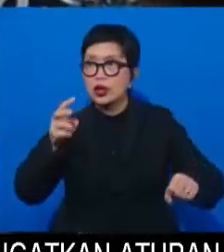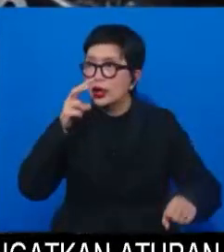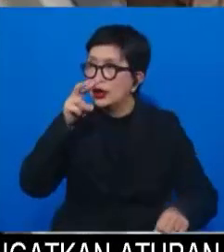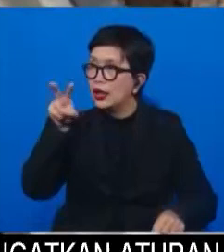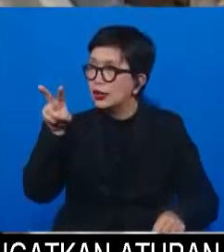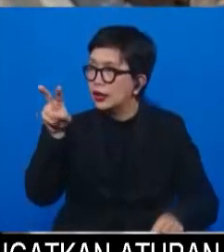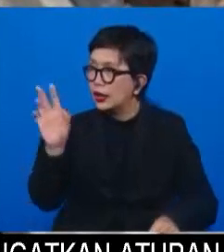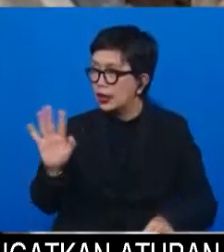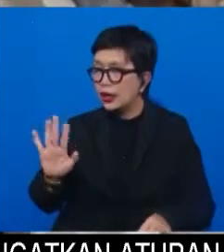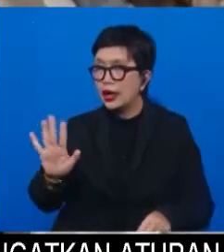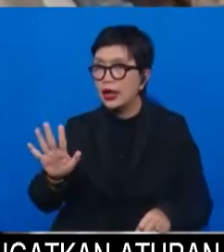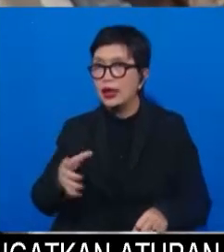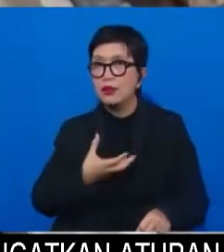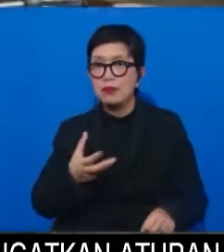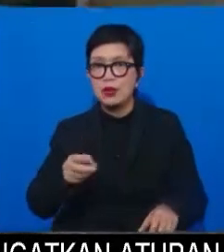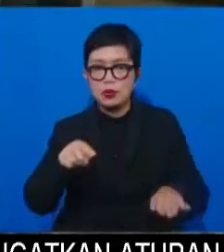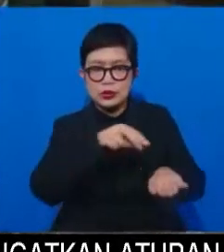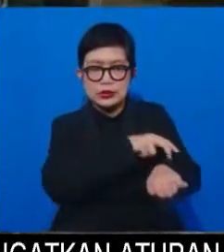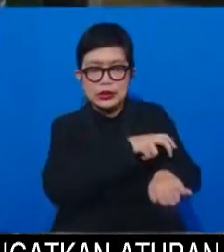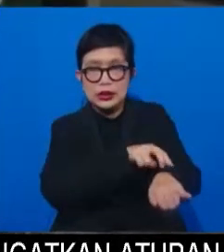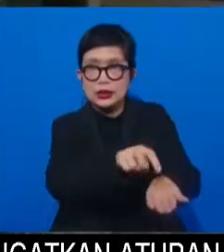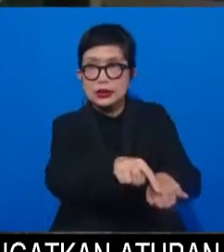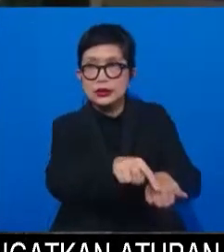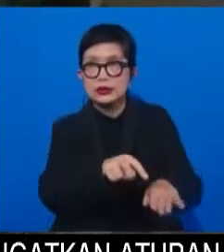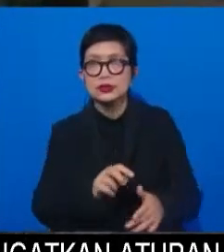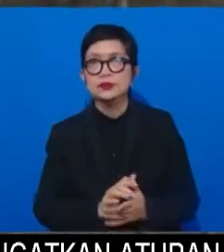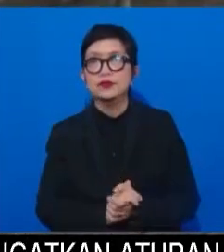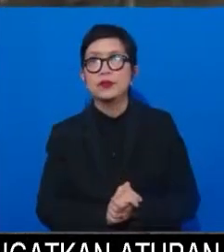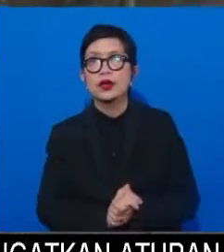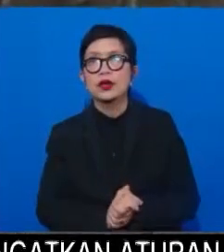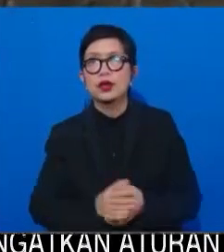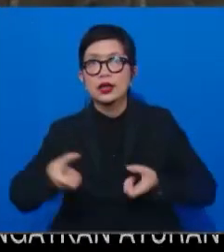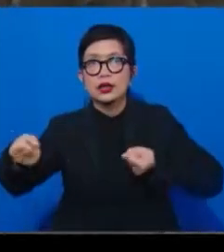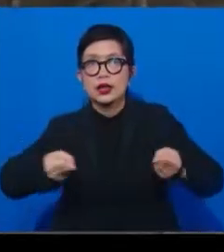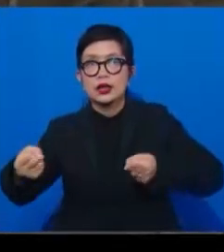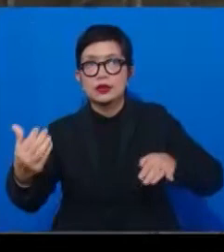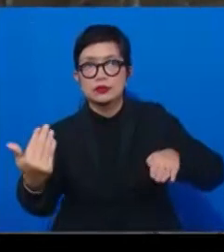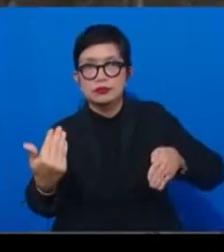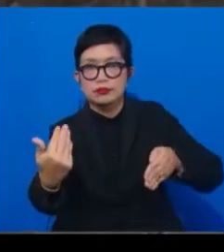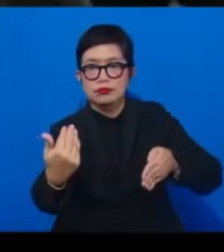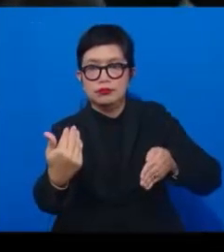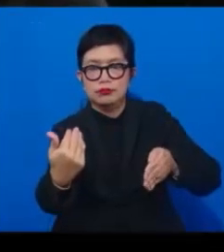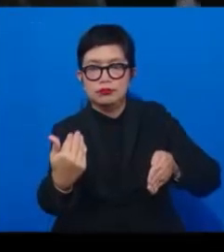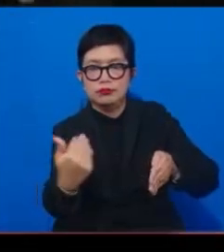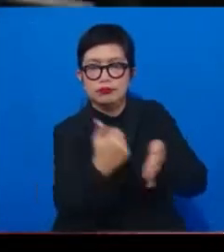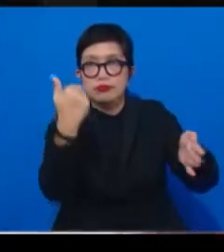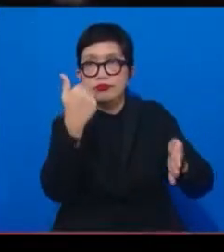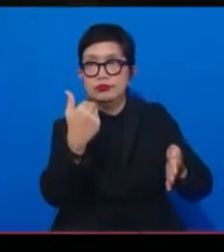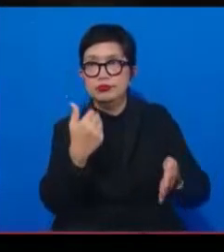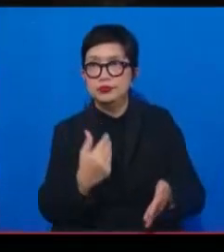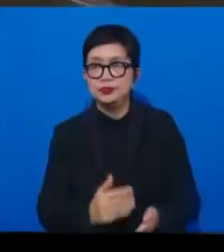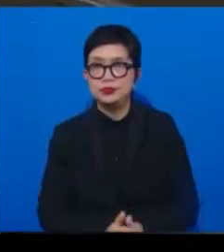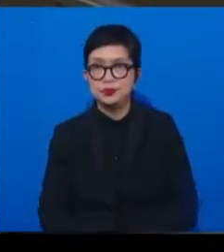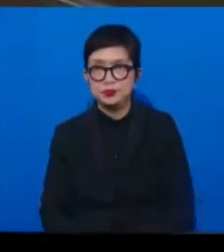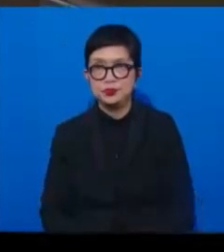kendaraan lain saat akan menaiki badan jalan. Saat bersamaan truk melintas hingga tabrakan tak terelakkan. Truk juga menabrak